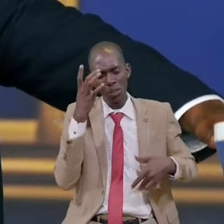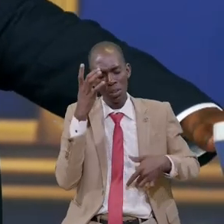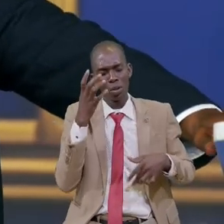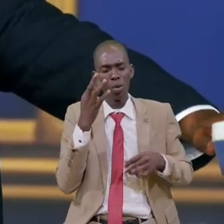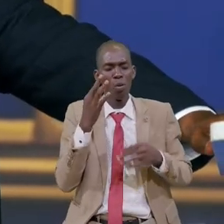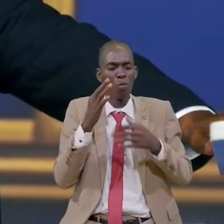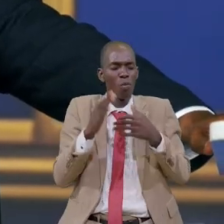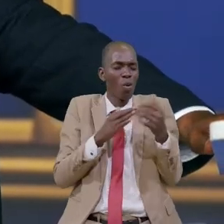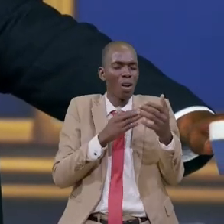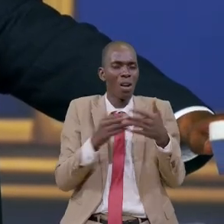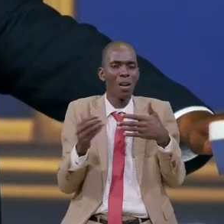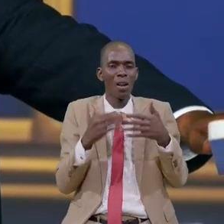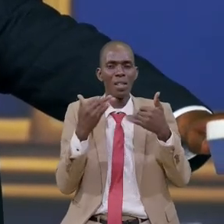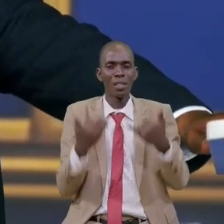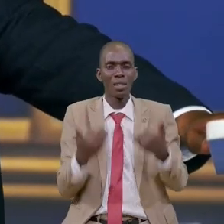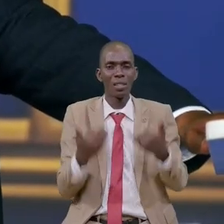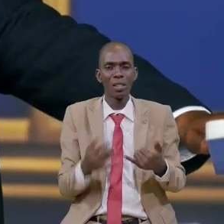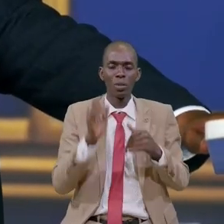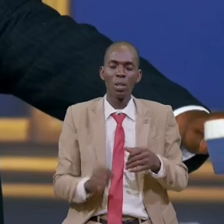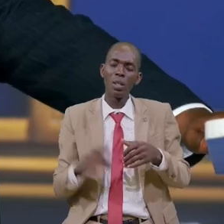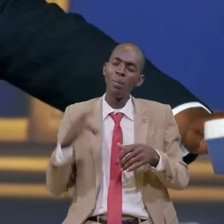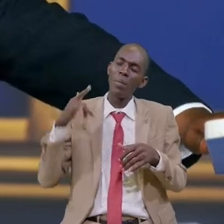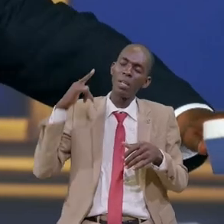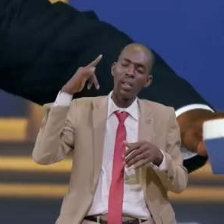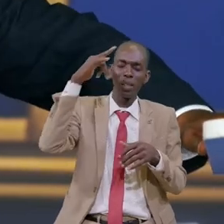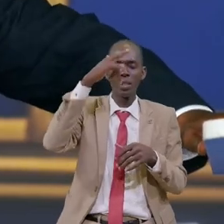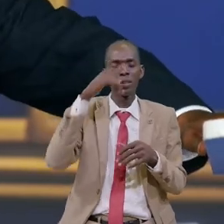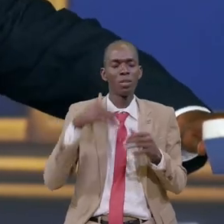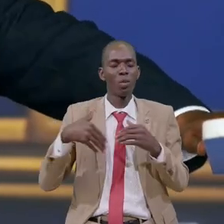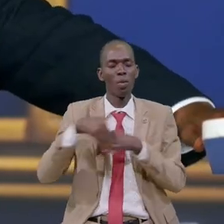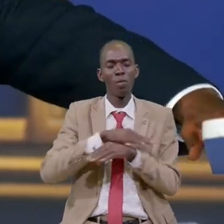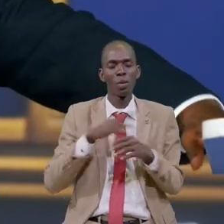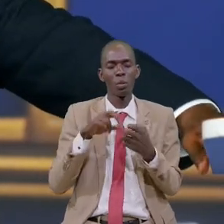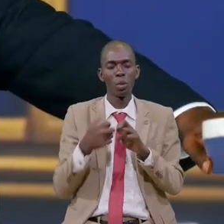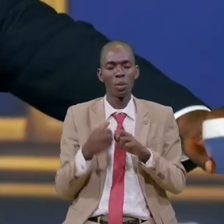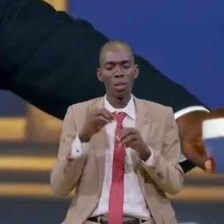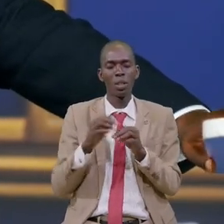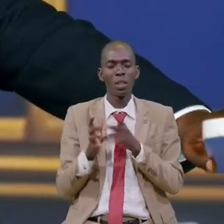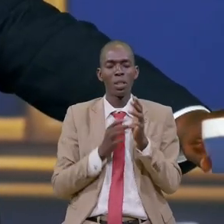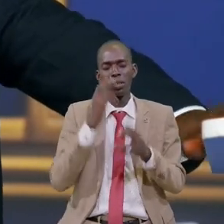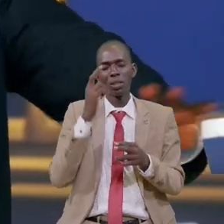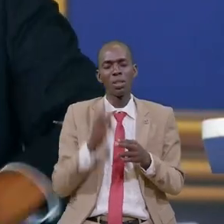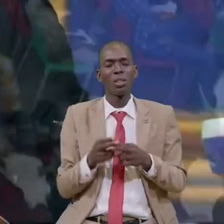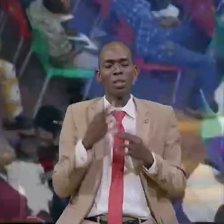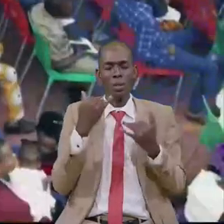soit le nom, maintenant tu peux prendre l'envol. Et maintenant tu peux prendre le vol.